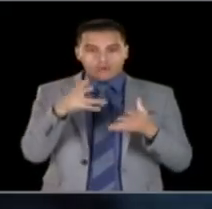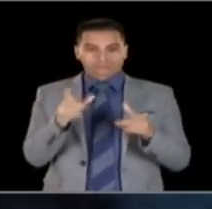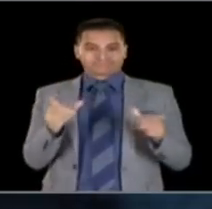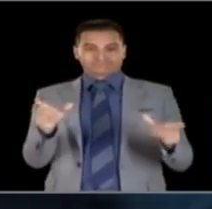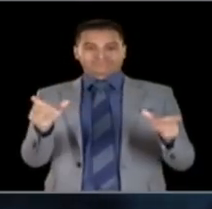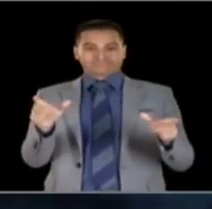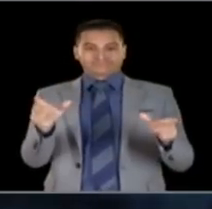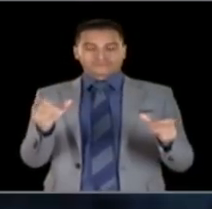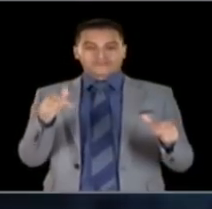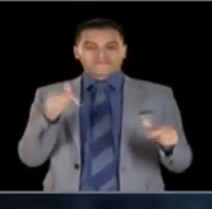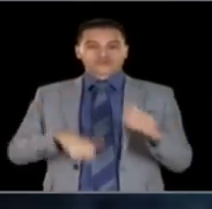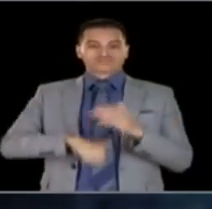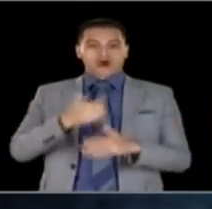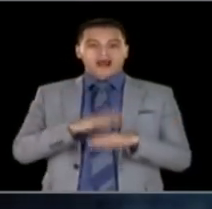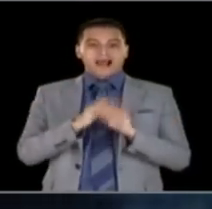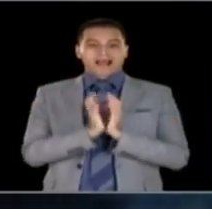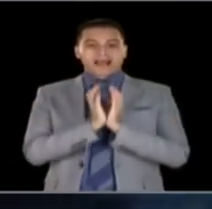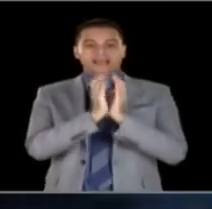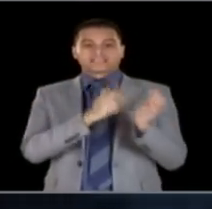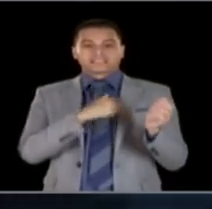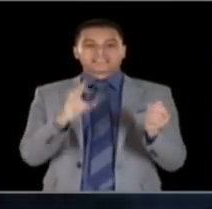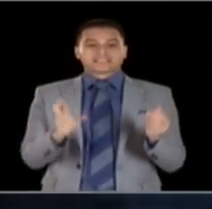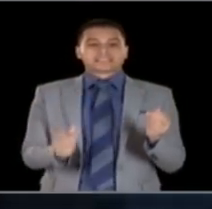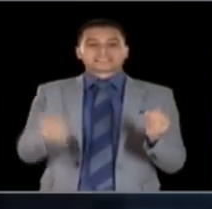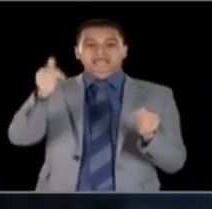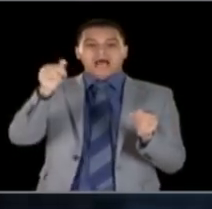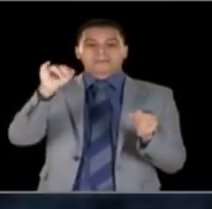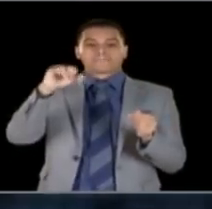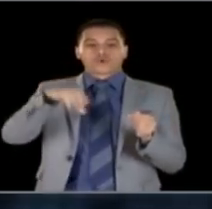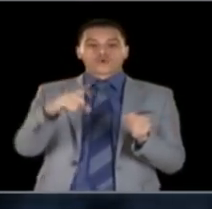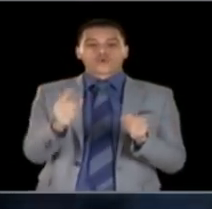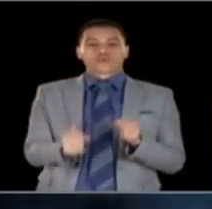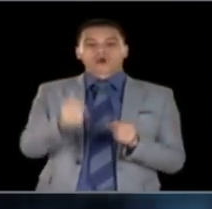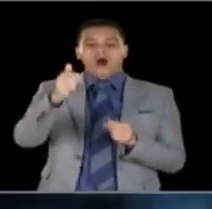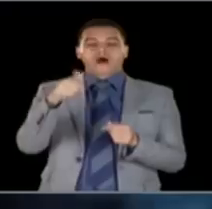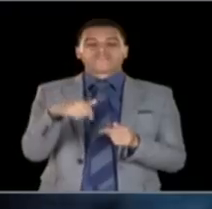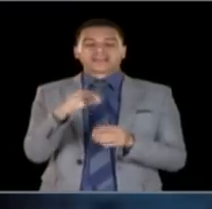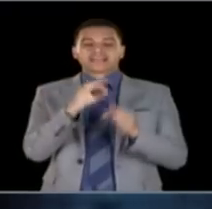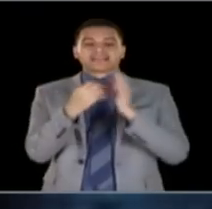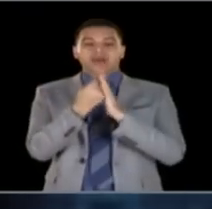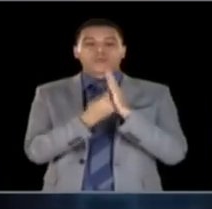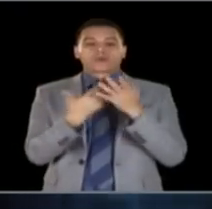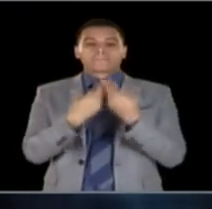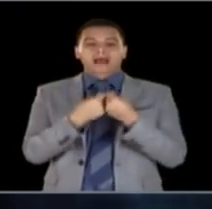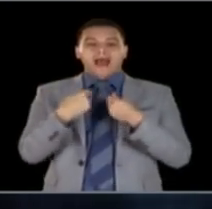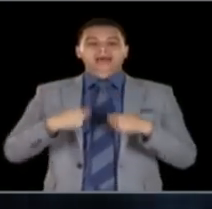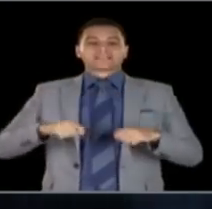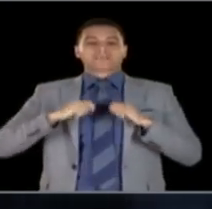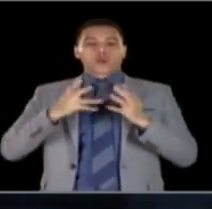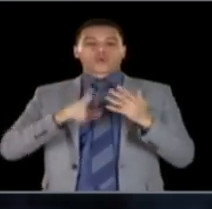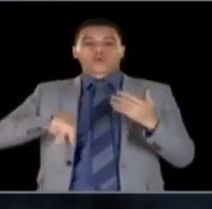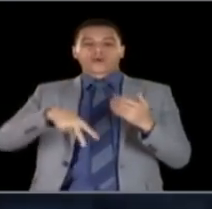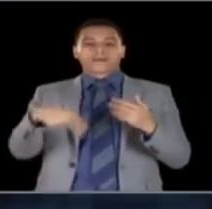من هو حارس المرمى الحاصل على جائزة زامورا بالدوري الإسباني لكرة